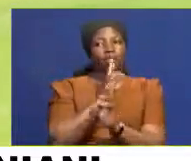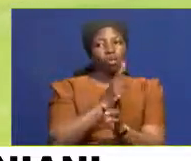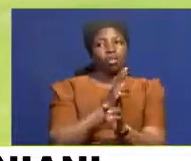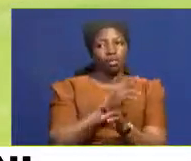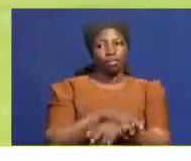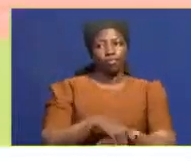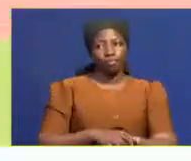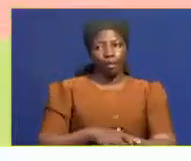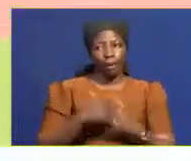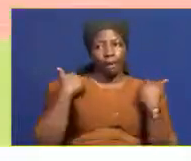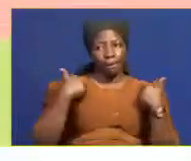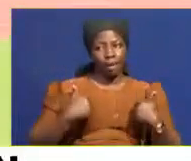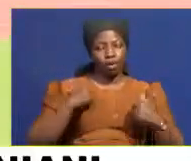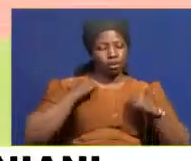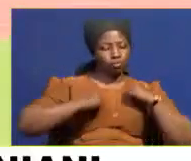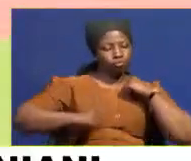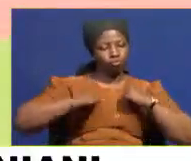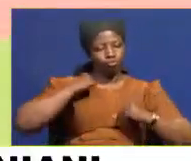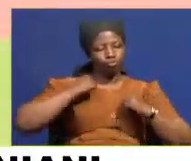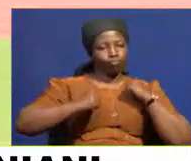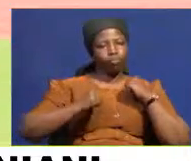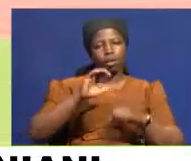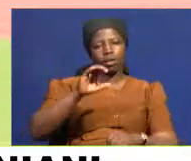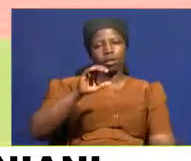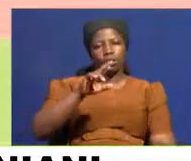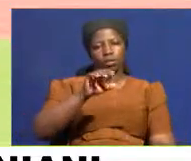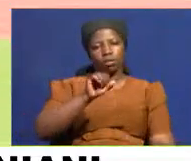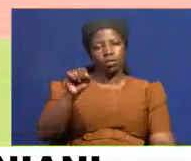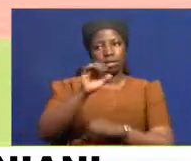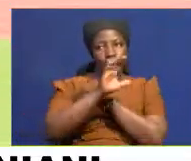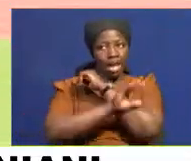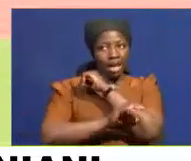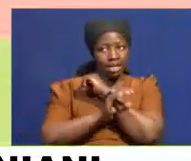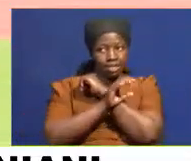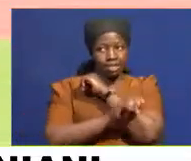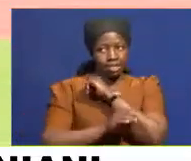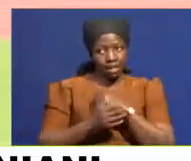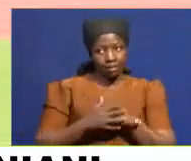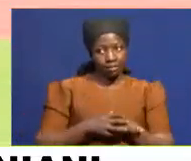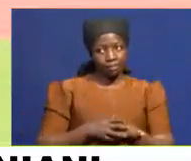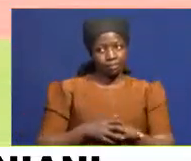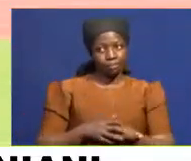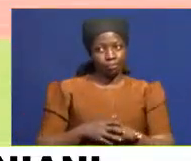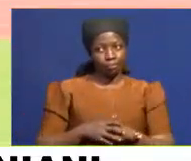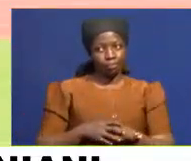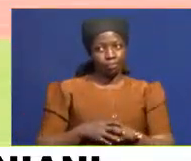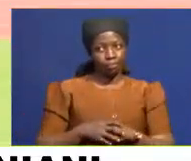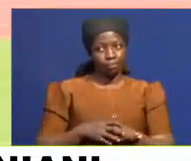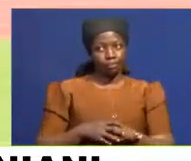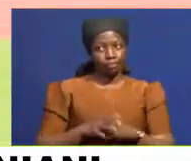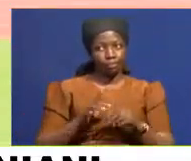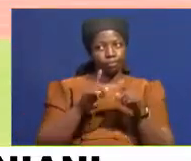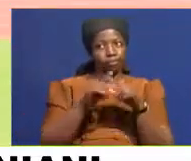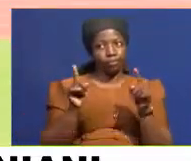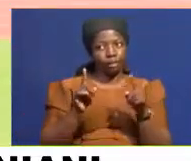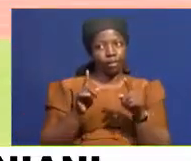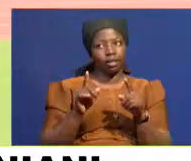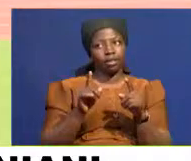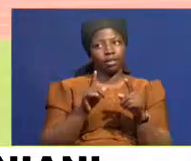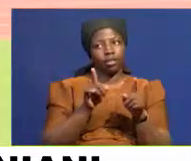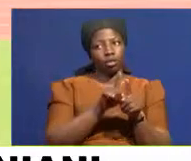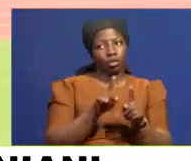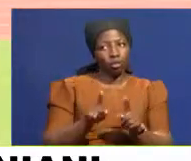Bado nimekimbia, nilikimbia cross country Ruiru National Sukumek team, but nikakimbia